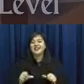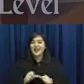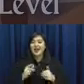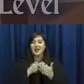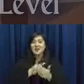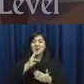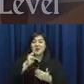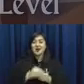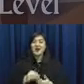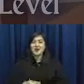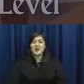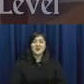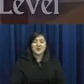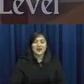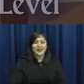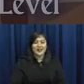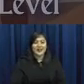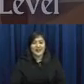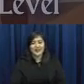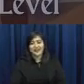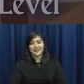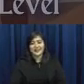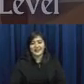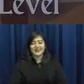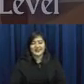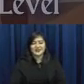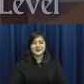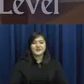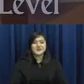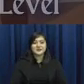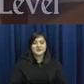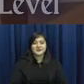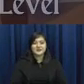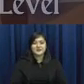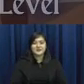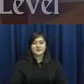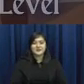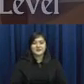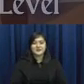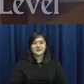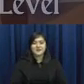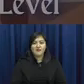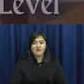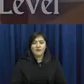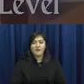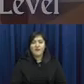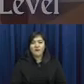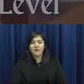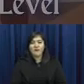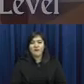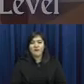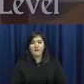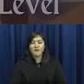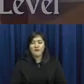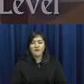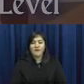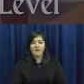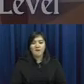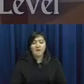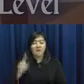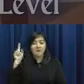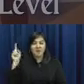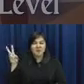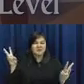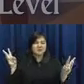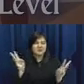Pambihira. Eh, biglang napa-upload tuloy, di ba? Oh, pero totoo yan, di ba? Totoo yan. Eh, sabi ko nga sa inyo, eh, masaklap na ito. Buti pa